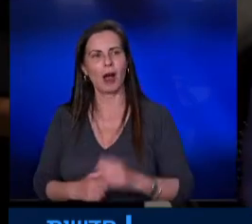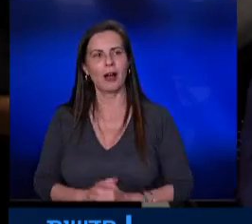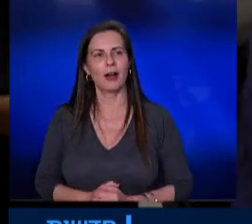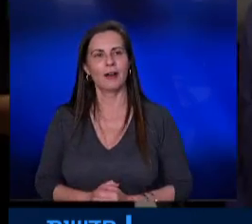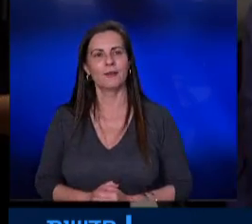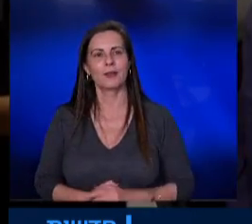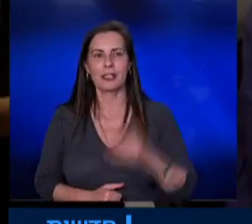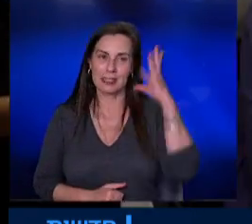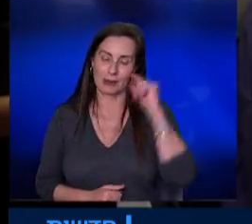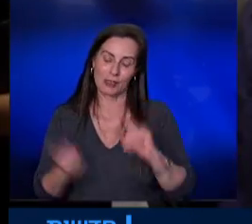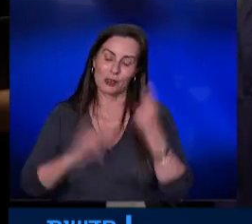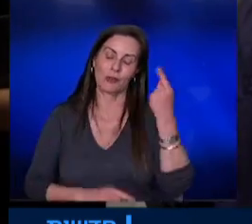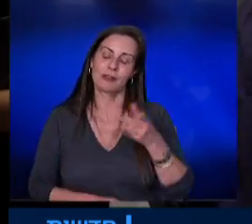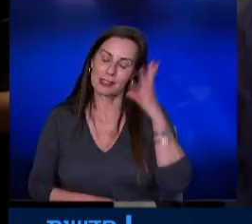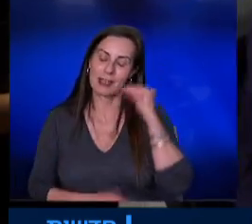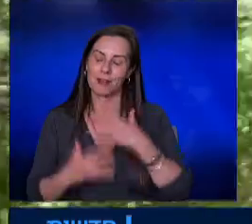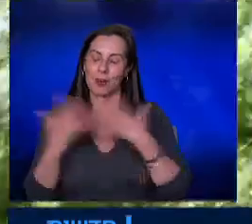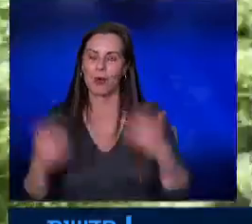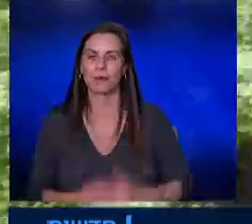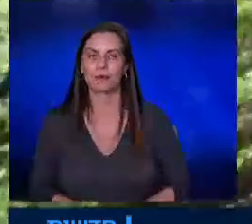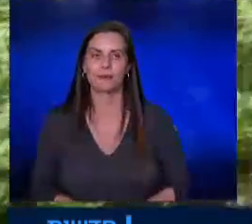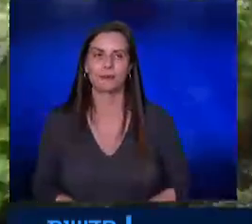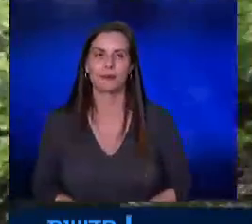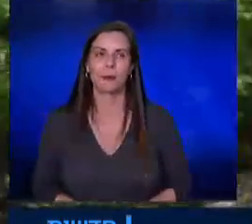שלו. זה כיף גדול שזה קורה. זה כיף גדול.